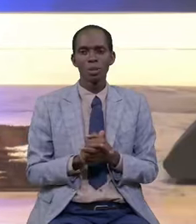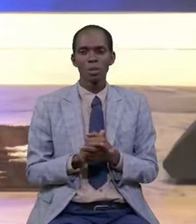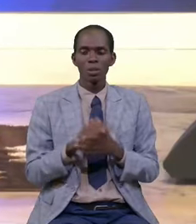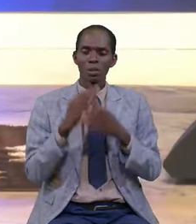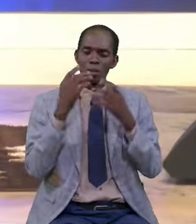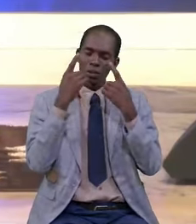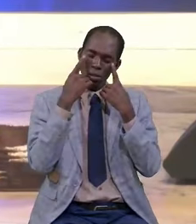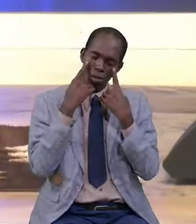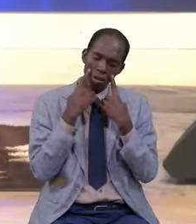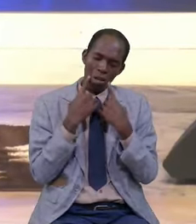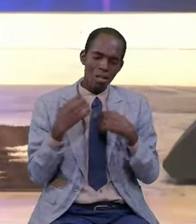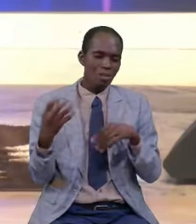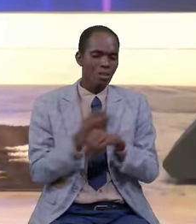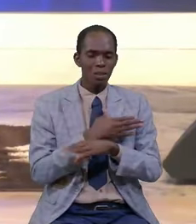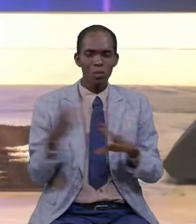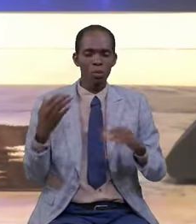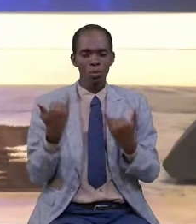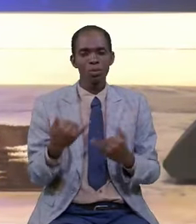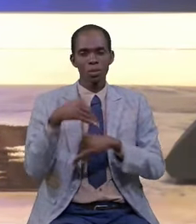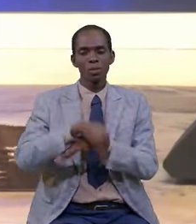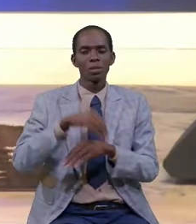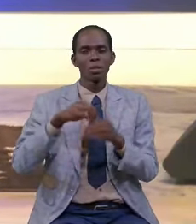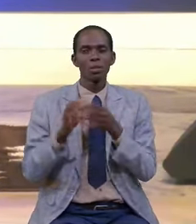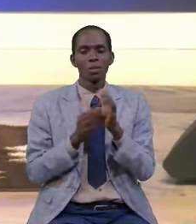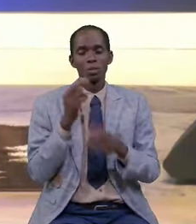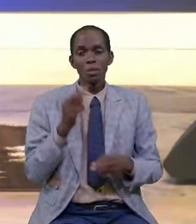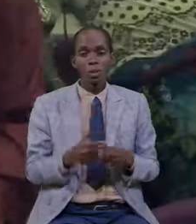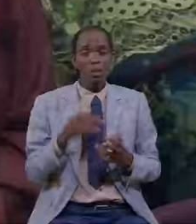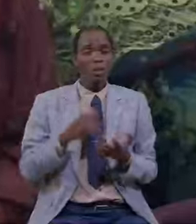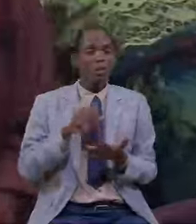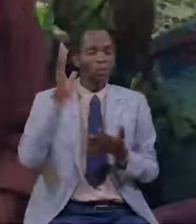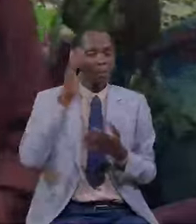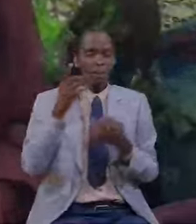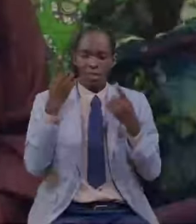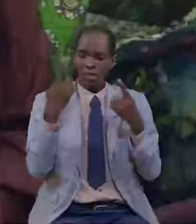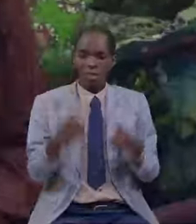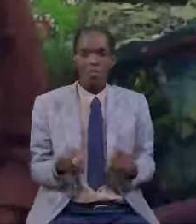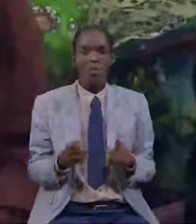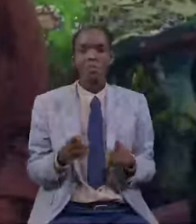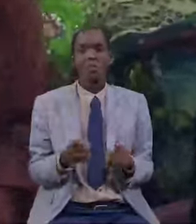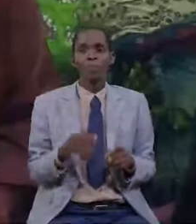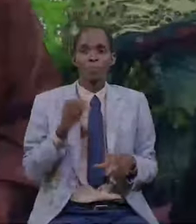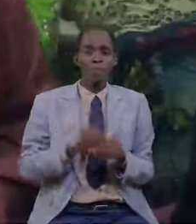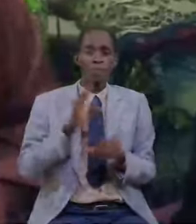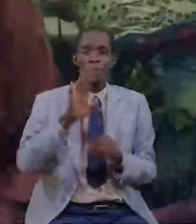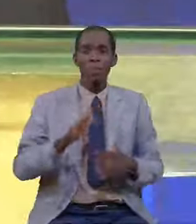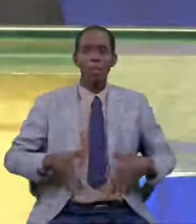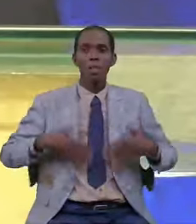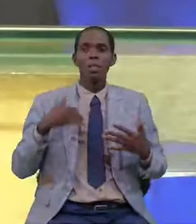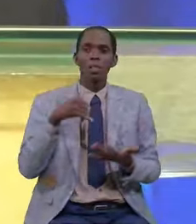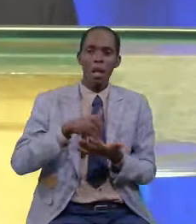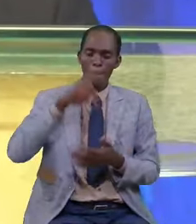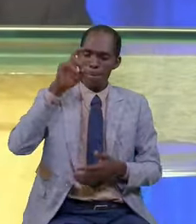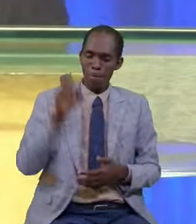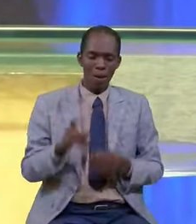Les larmes essuyées ce soir. Cela doit s'accomplir. Dans votre vie, ça doit s'accomplir